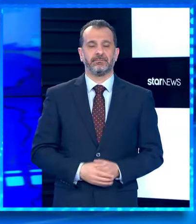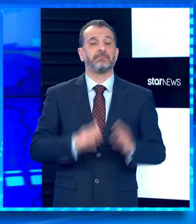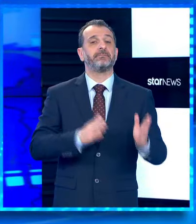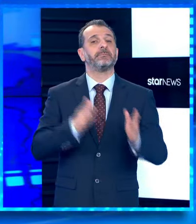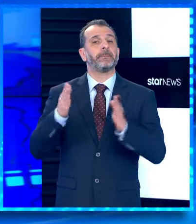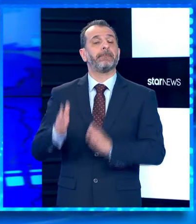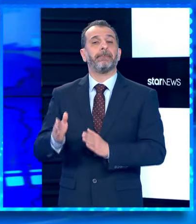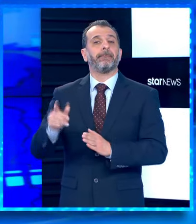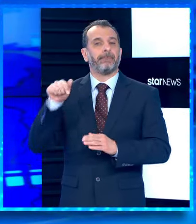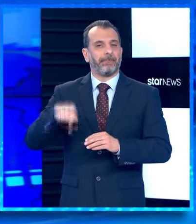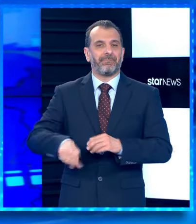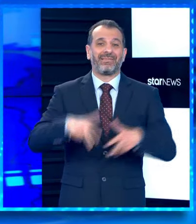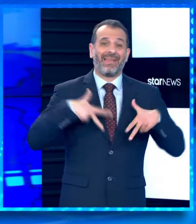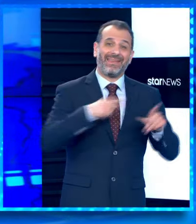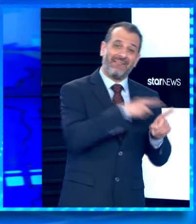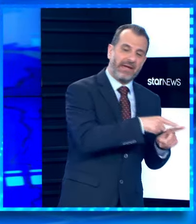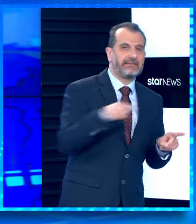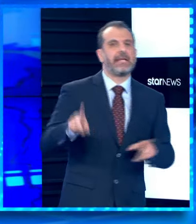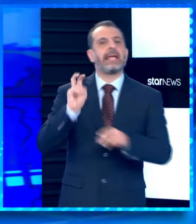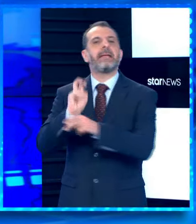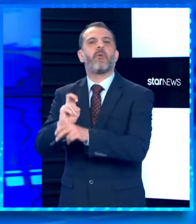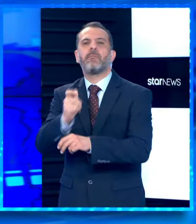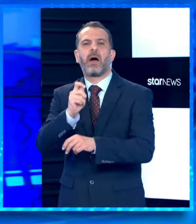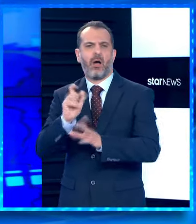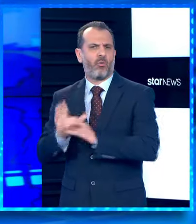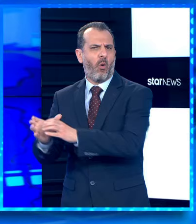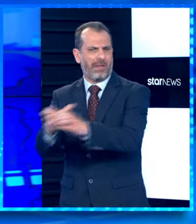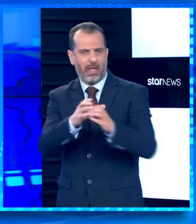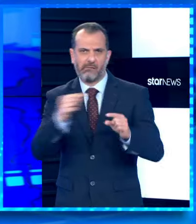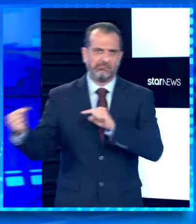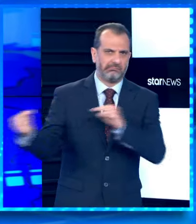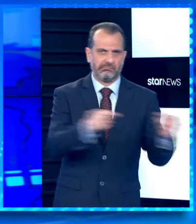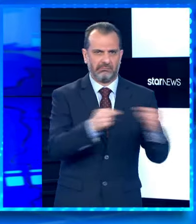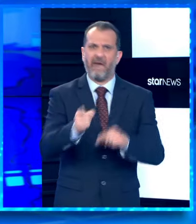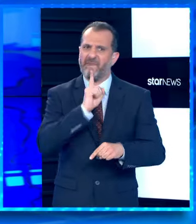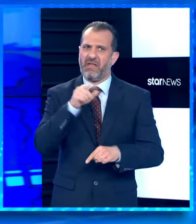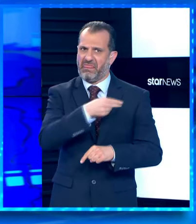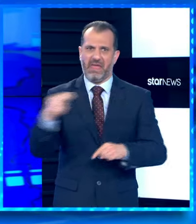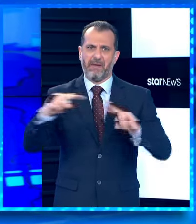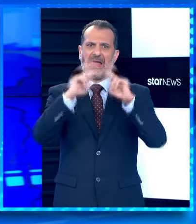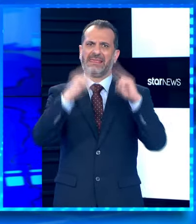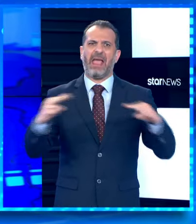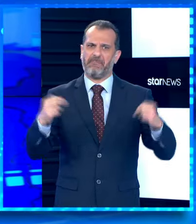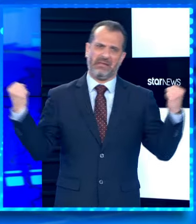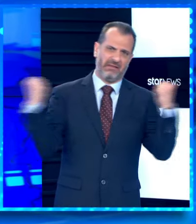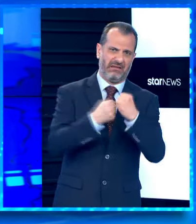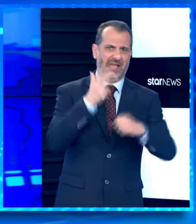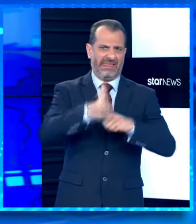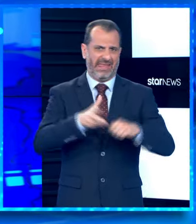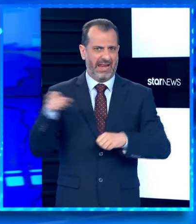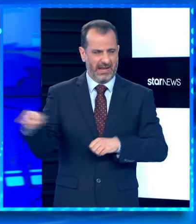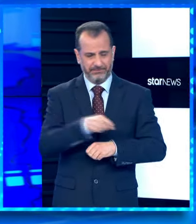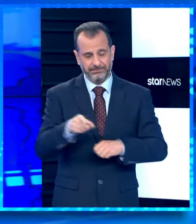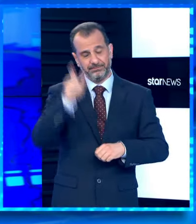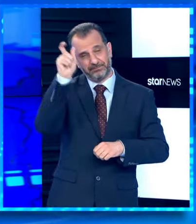Με αμείωτη ένταση, κυβέρνηση και αντιπολίτευση συνεχίζουν να κοντράρονται για τα Τέμπη. Ο Κυριάκος Μητσοτάκης στην καθιερωμένη κυριακάτικη ανάρτησή